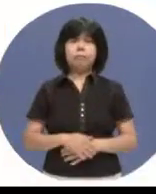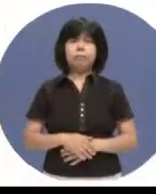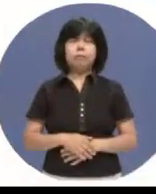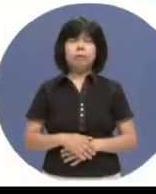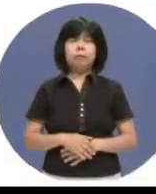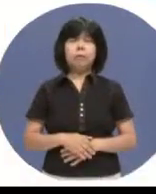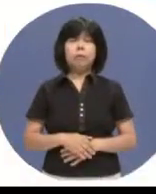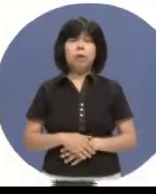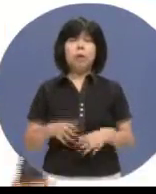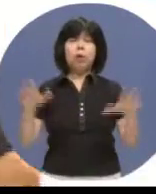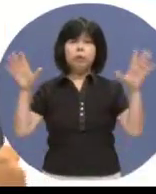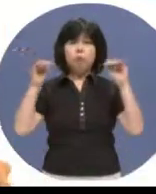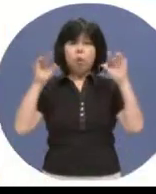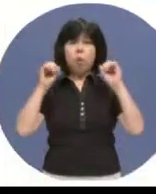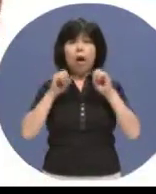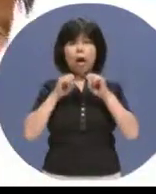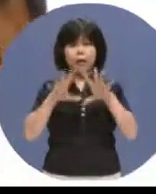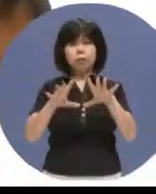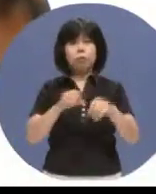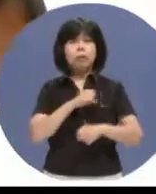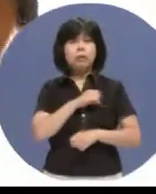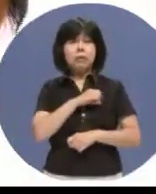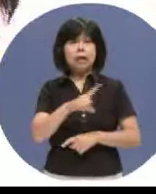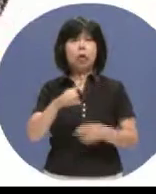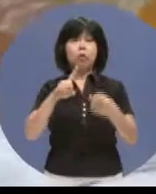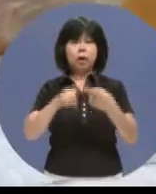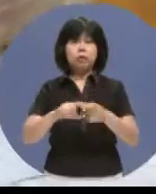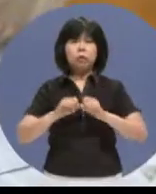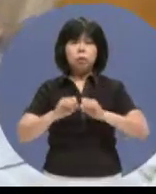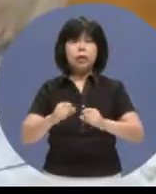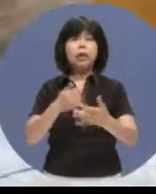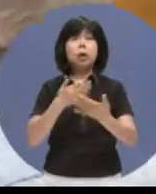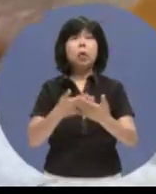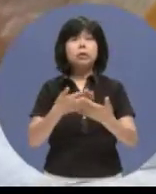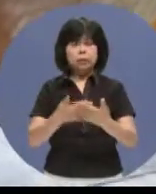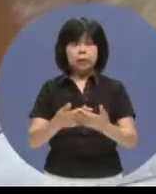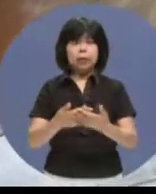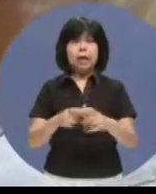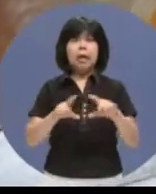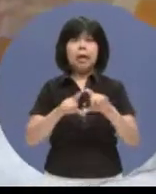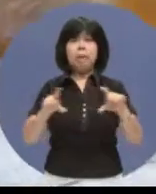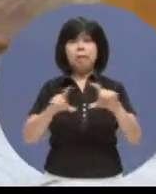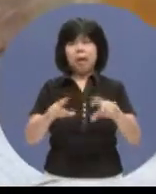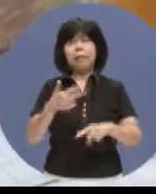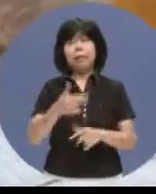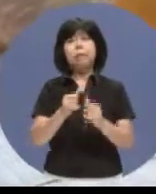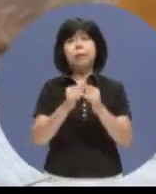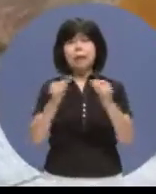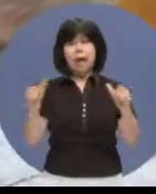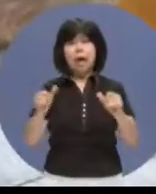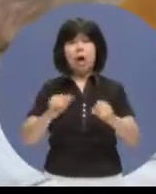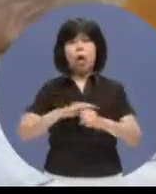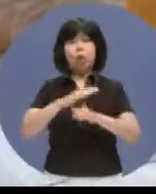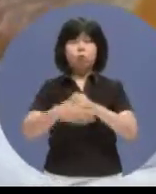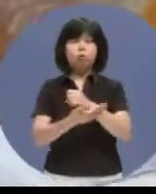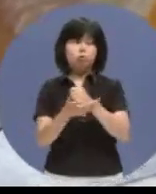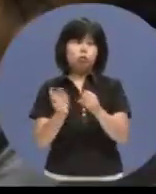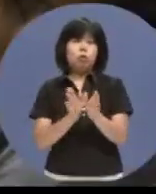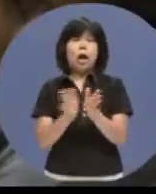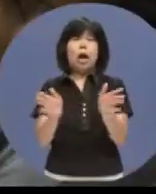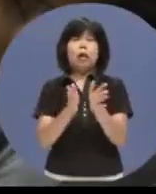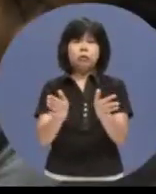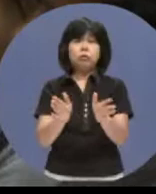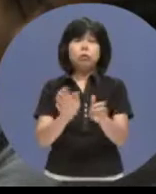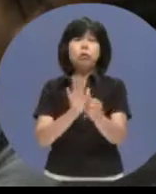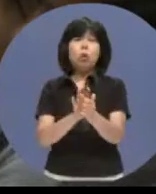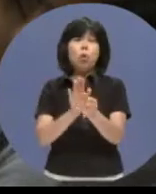会場では情報発信を積極的に行ってほしい、一般市民が宇宙開発に協力でき